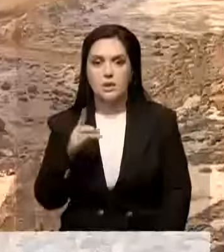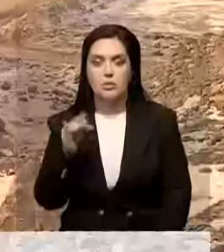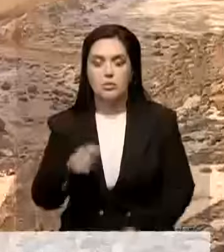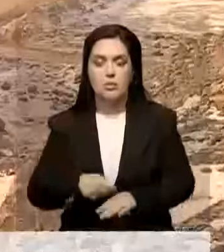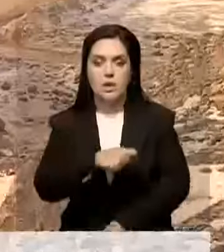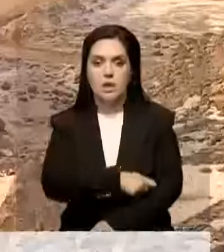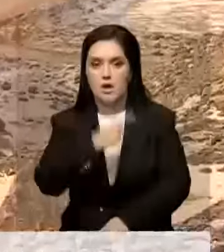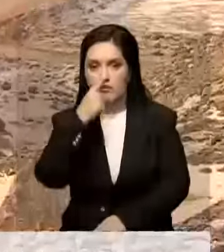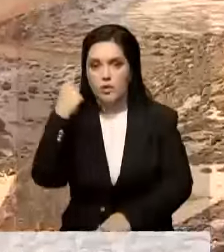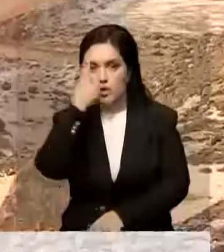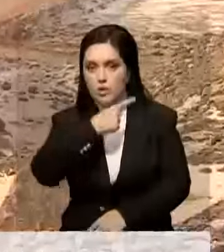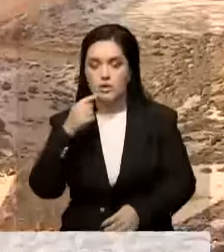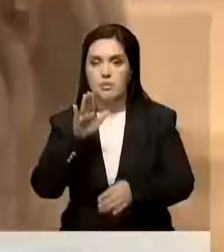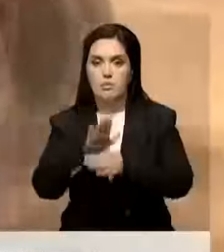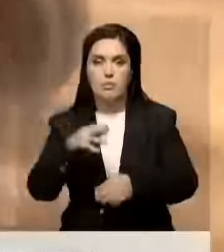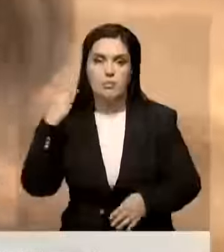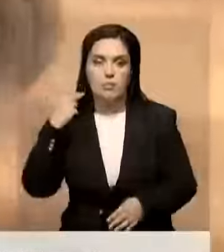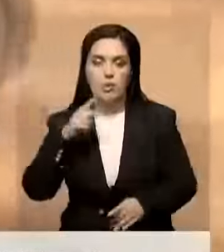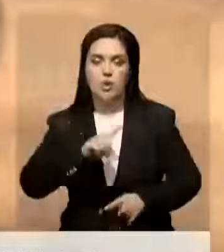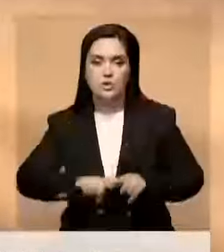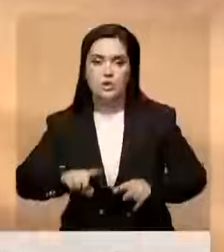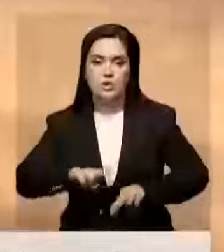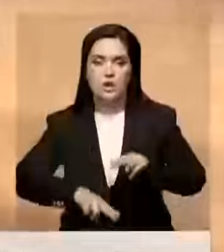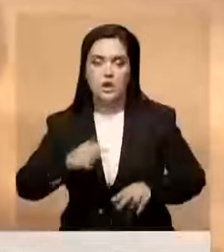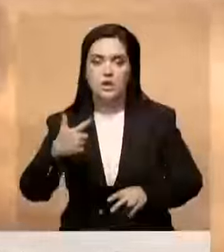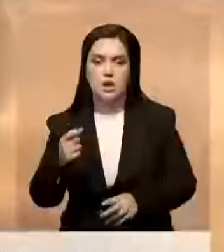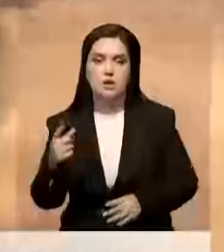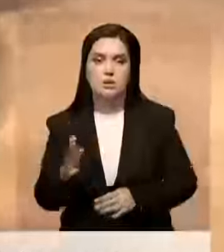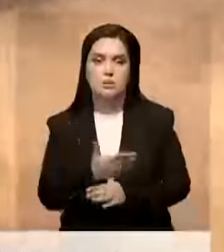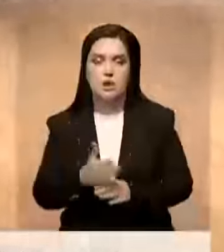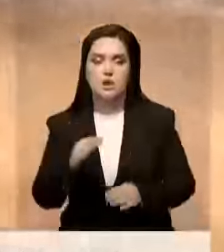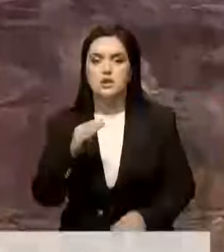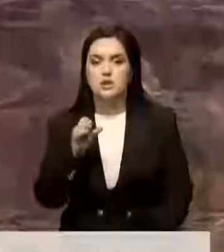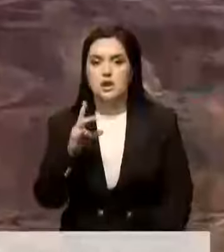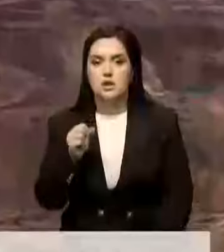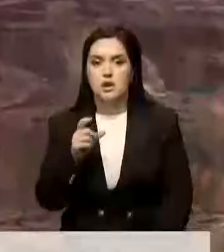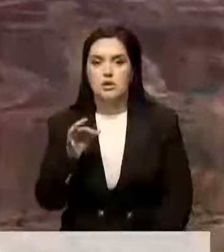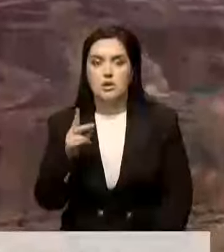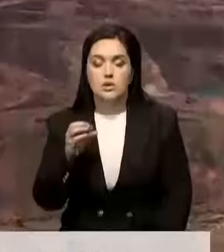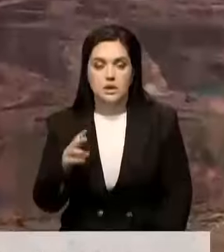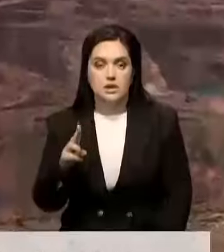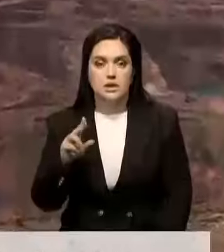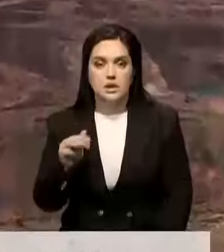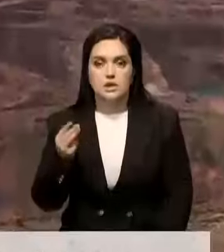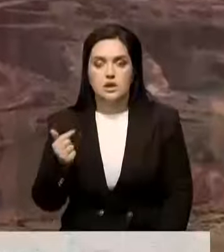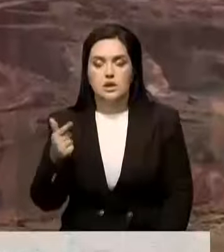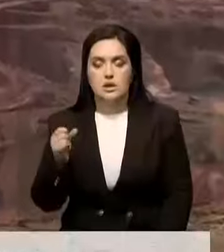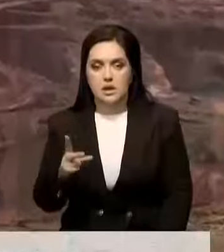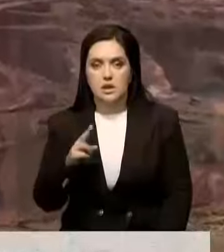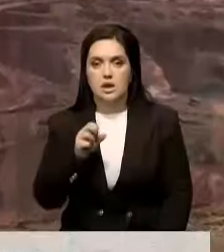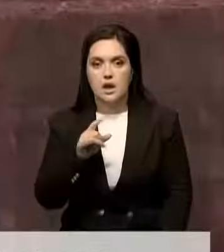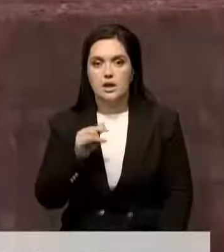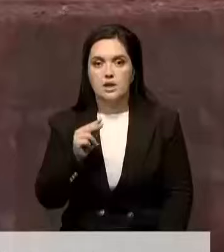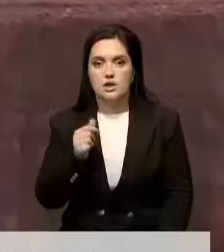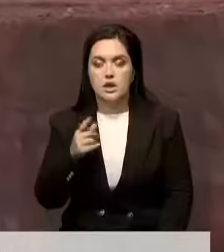год. Поручил президент и ускорить строительство газоперерабатывающих предприятий в Жанаузене, на Кашагане и Карачаганаке. Вместе с